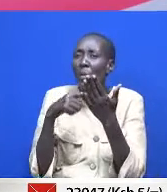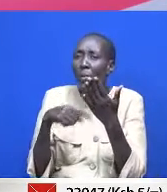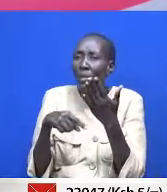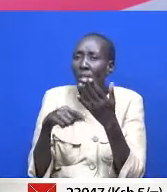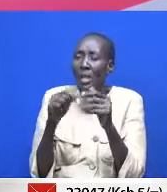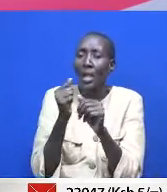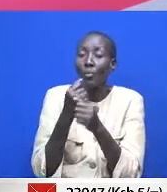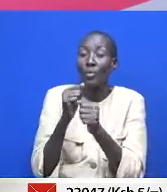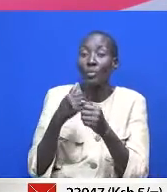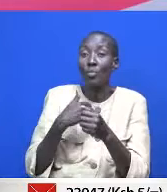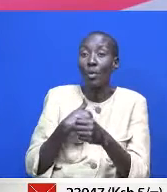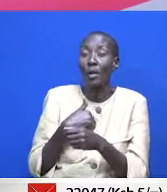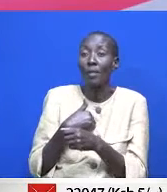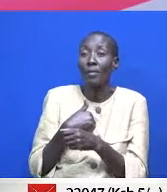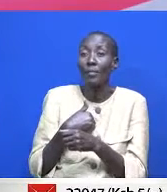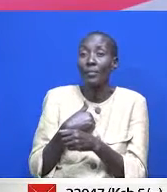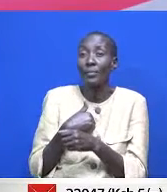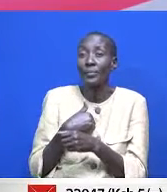hiyo